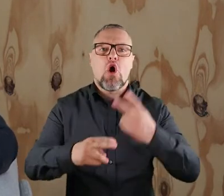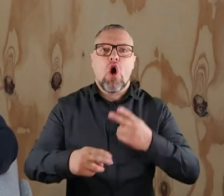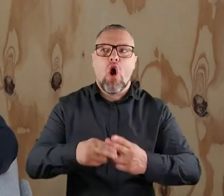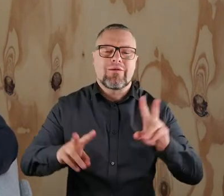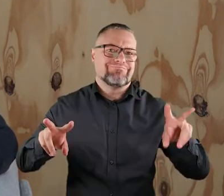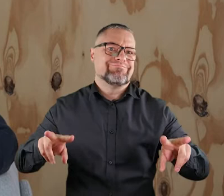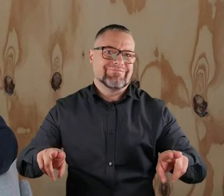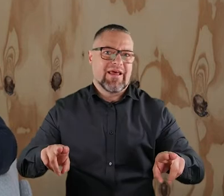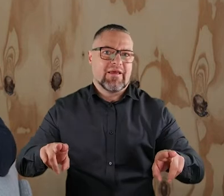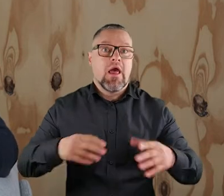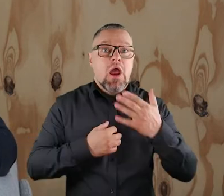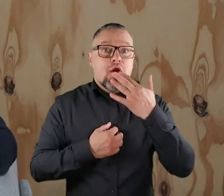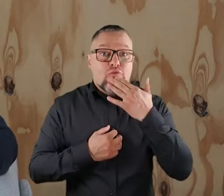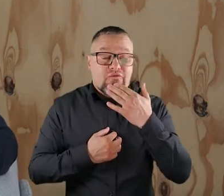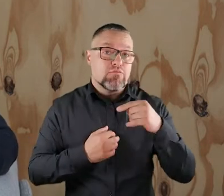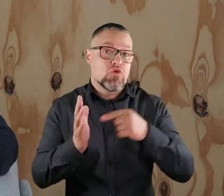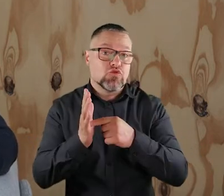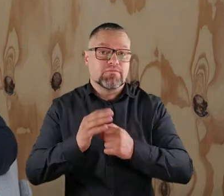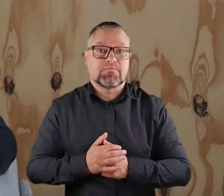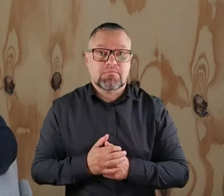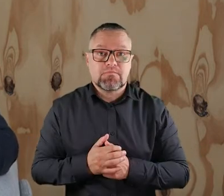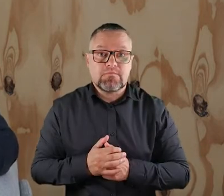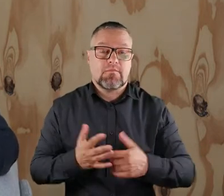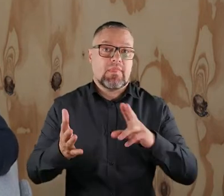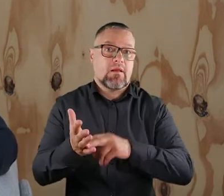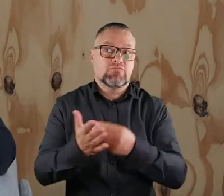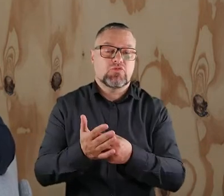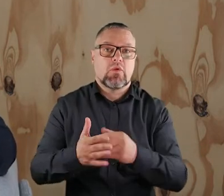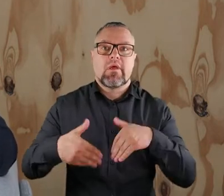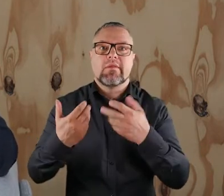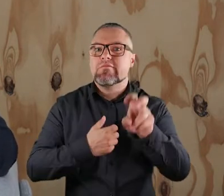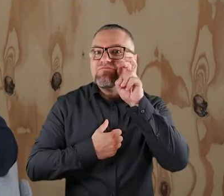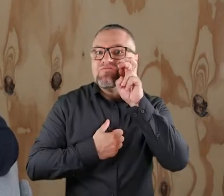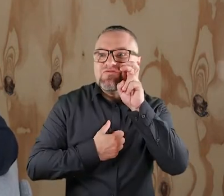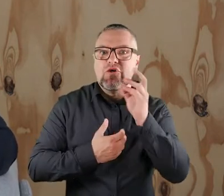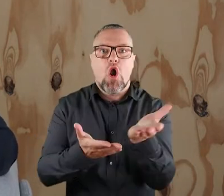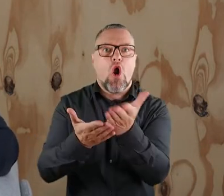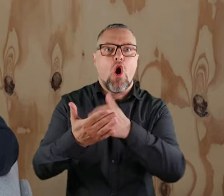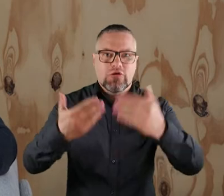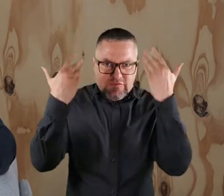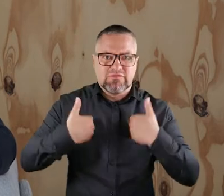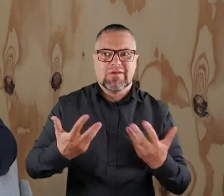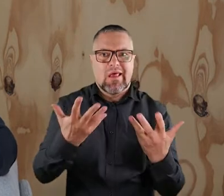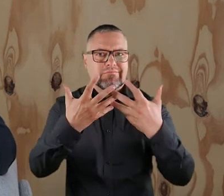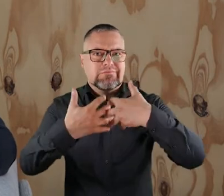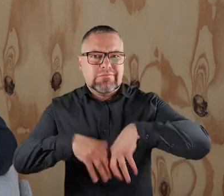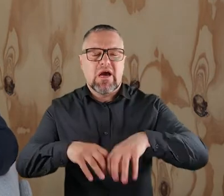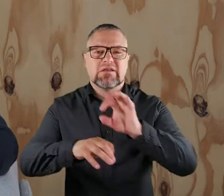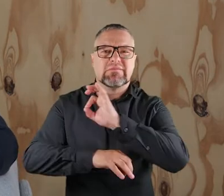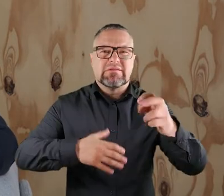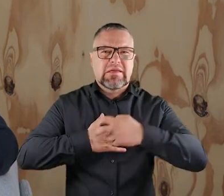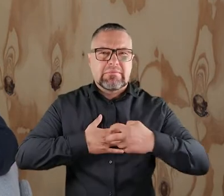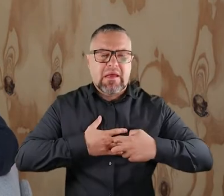chorobą nowotworową. I mowa tutaj m.in. o takich rzeczach jak doposażanie oddziałów sprzęt medyczny, jak